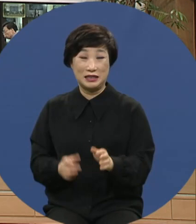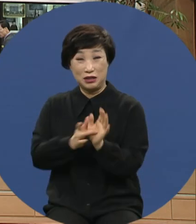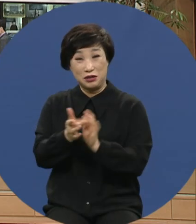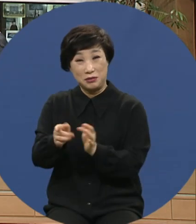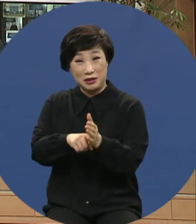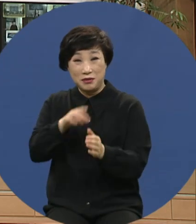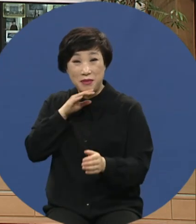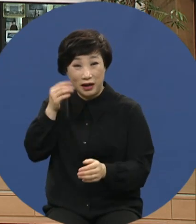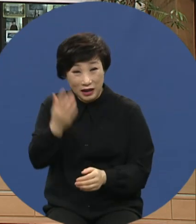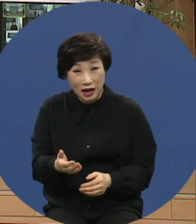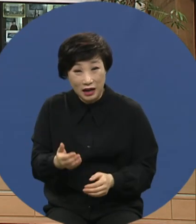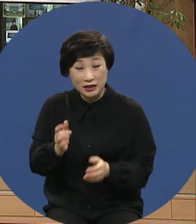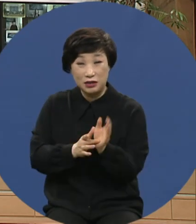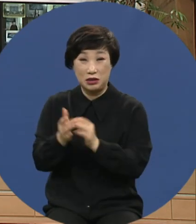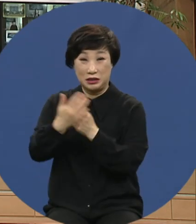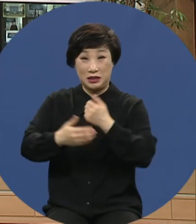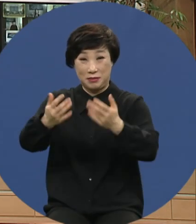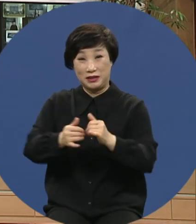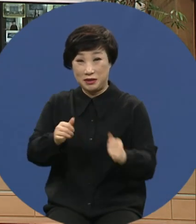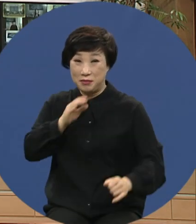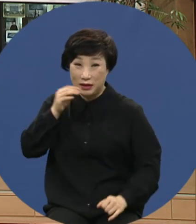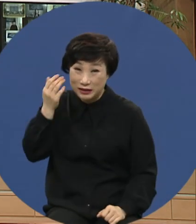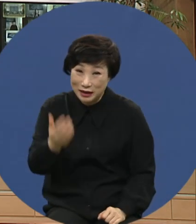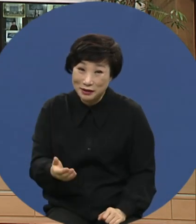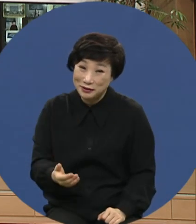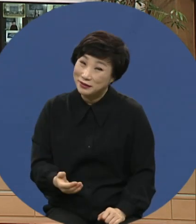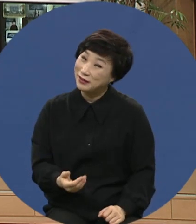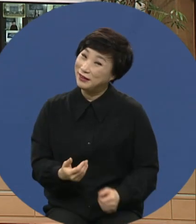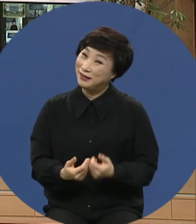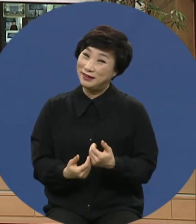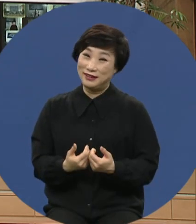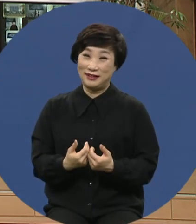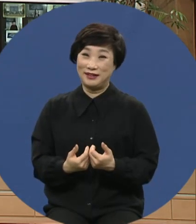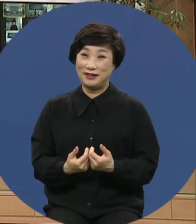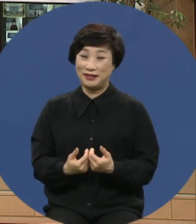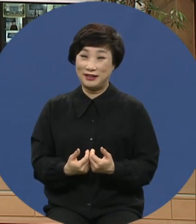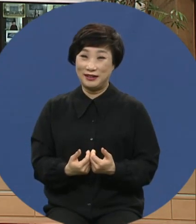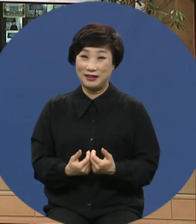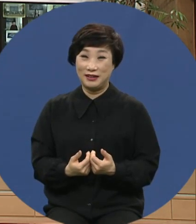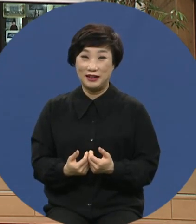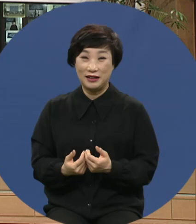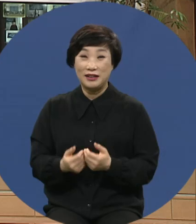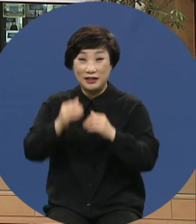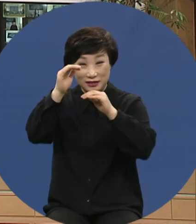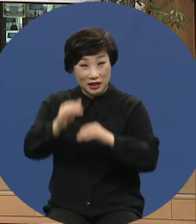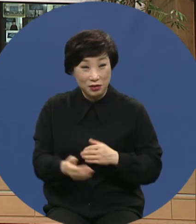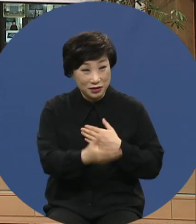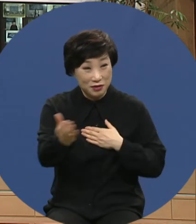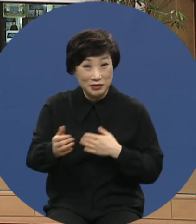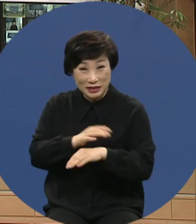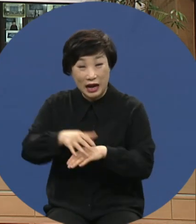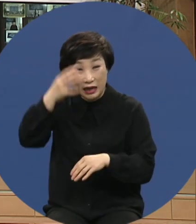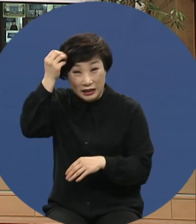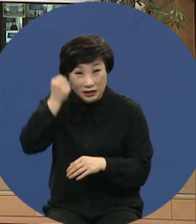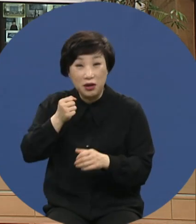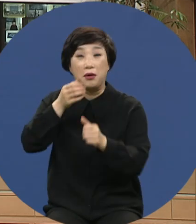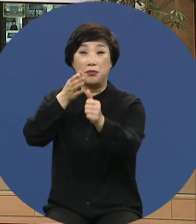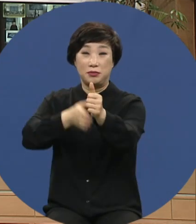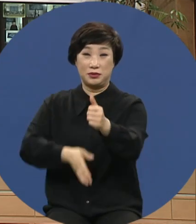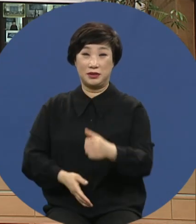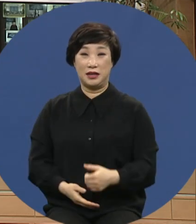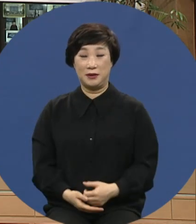무슨 예수님의 은혜를 입은 사람이냐 이 말입니다. 무슨 이야기인가를 잘 여러분이